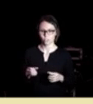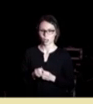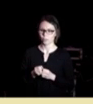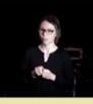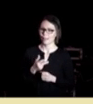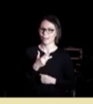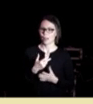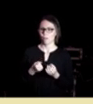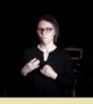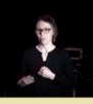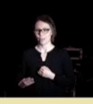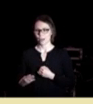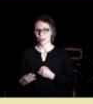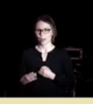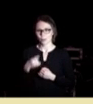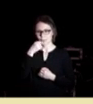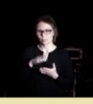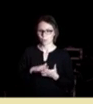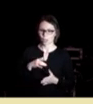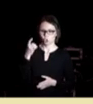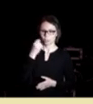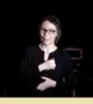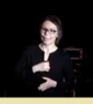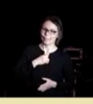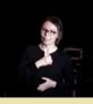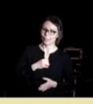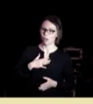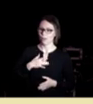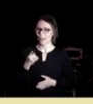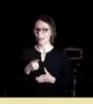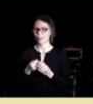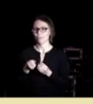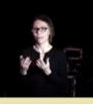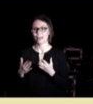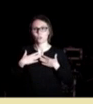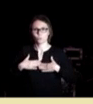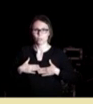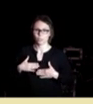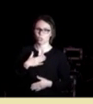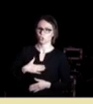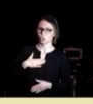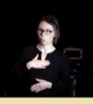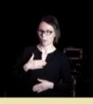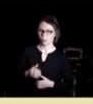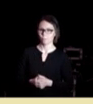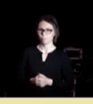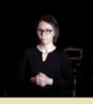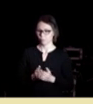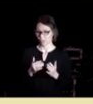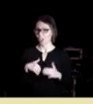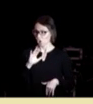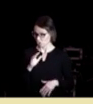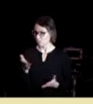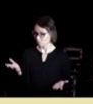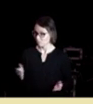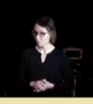har 3 av 4 mennesker med psykiske lidelser 1 eller flere somatiske sykdommer. Det er høyt,